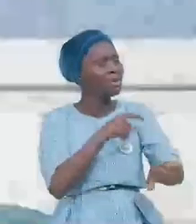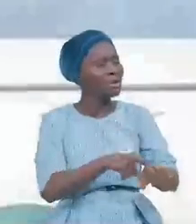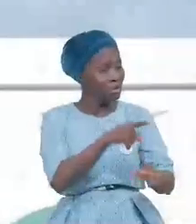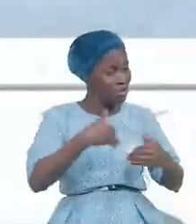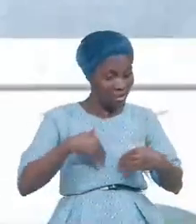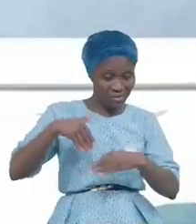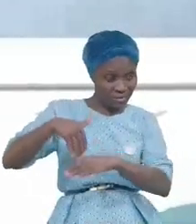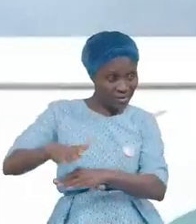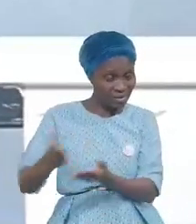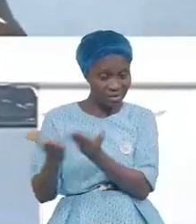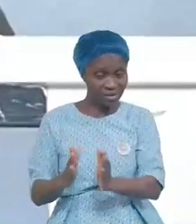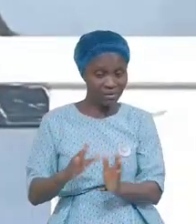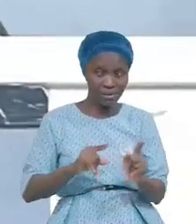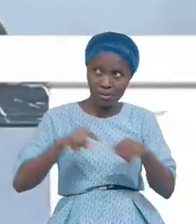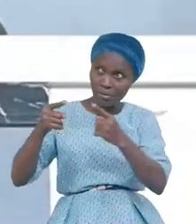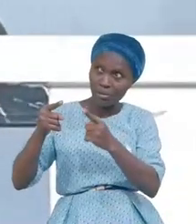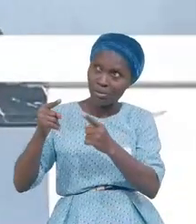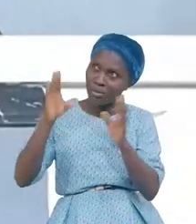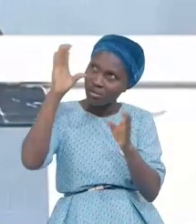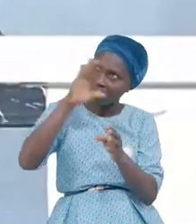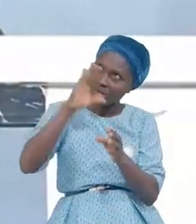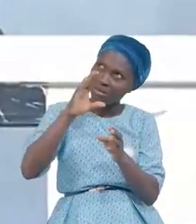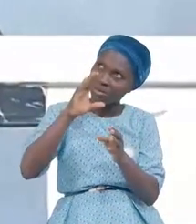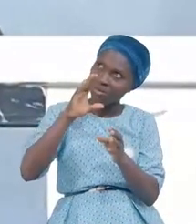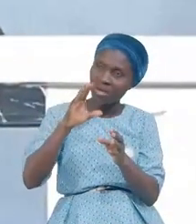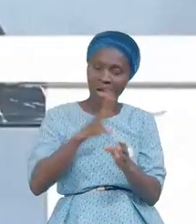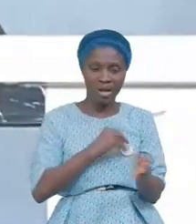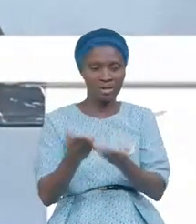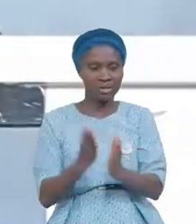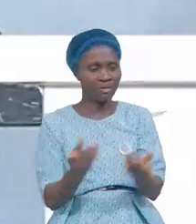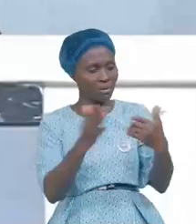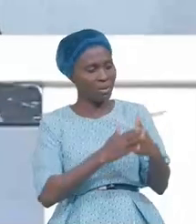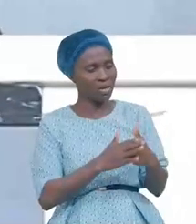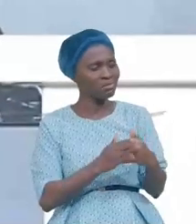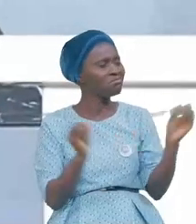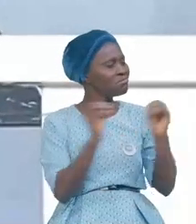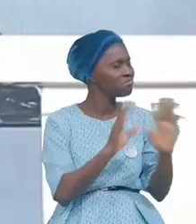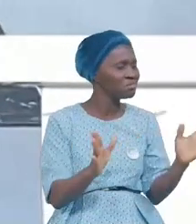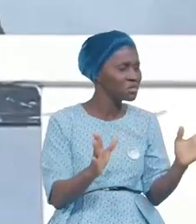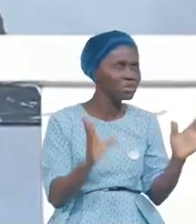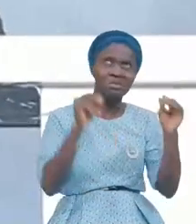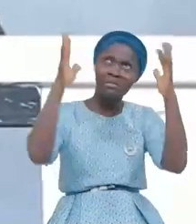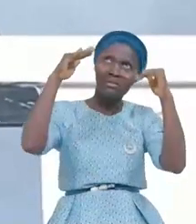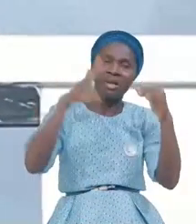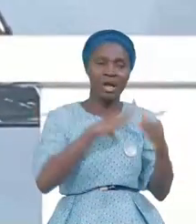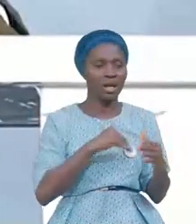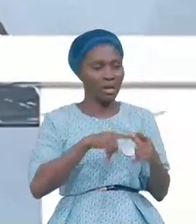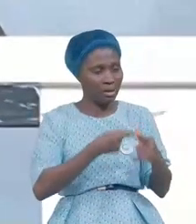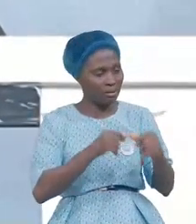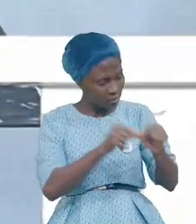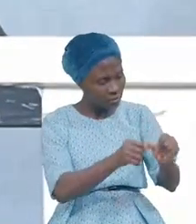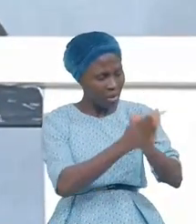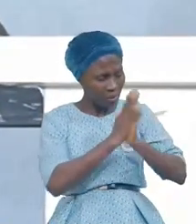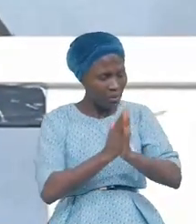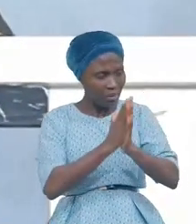vois. Et le serviteur est revenu. Je ne vois rien. Il a continué à prier. Il ne s'est pas levé. Va encore la